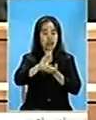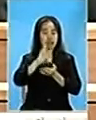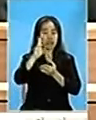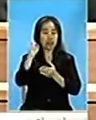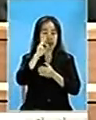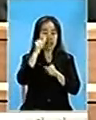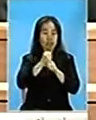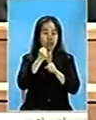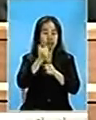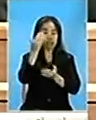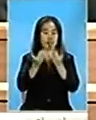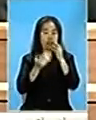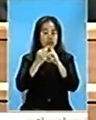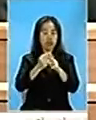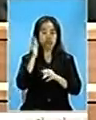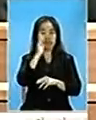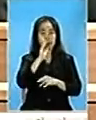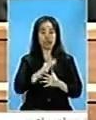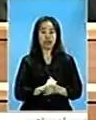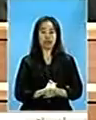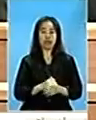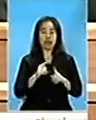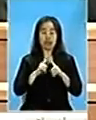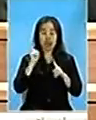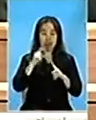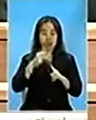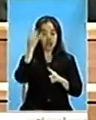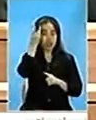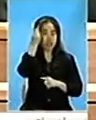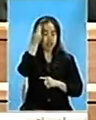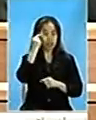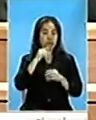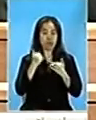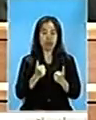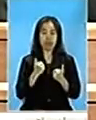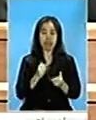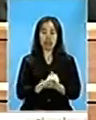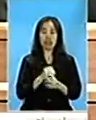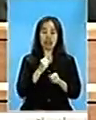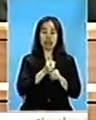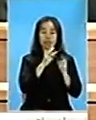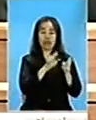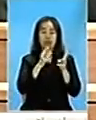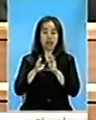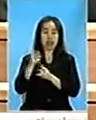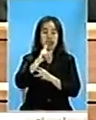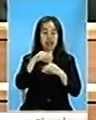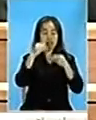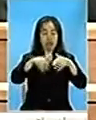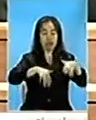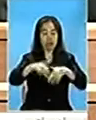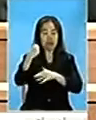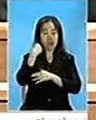ได้ตามความอำเภอใจแต่เป็นเรื่องที่เราต้องมาฉุกคิดกันแล้วว่าวันนี้เราจะทำอย่างไรครับให้ชุมชนท้องถิ่นเข้ม